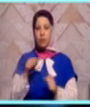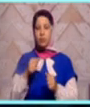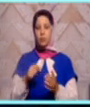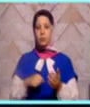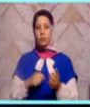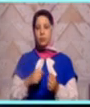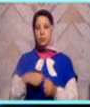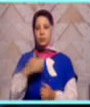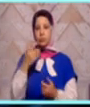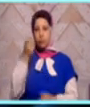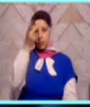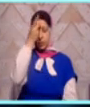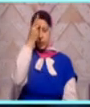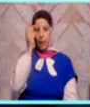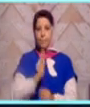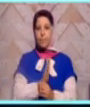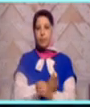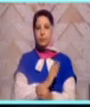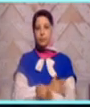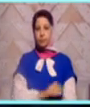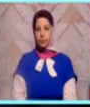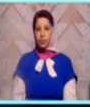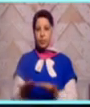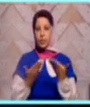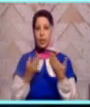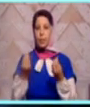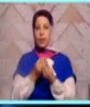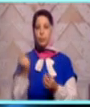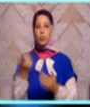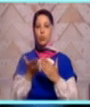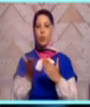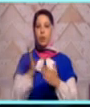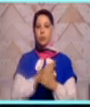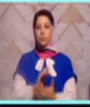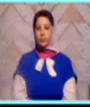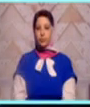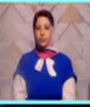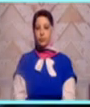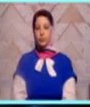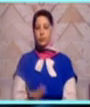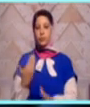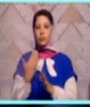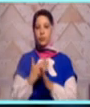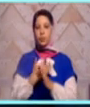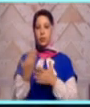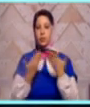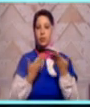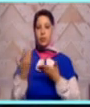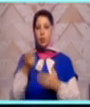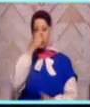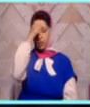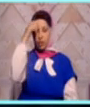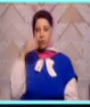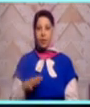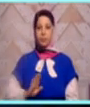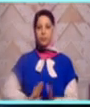والاجهاد الحراري الحقيقه او ضربات الشمس اذا لم يتم التعامل معه بسرعه لانه مرتبط بارتفاع درجه